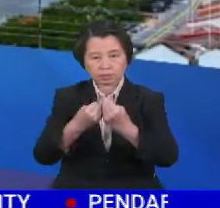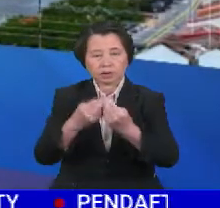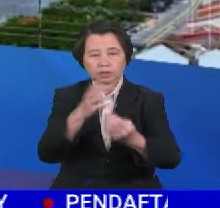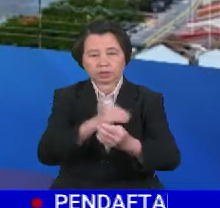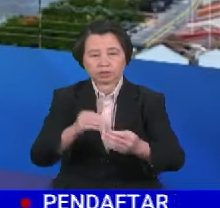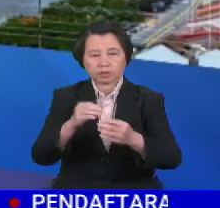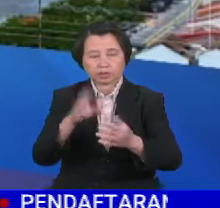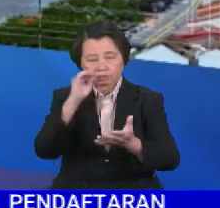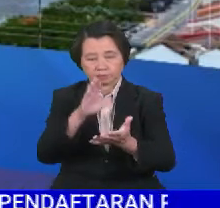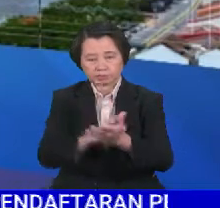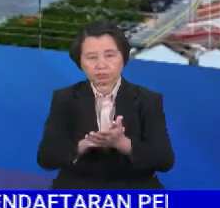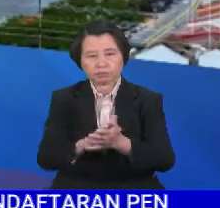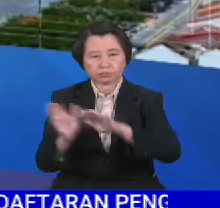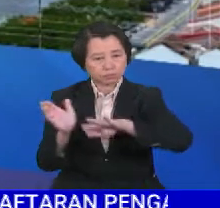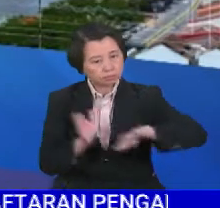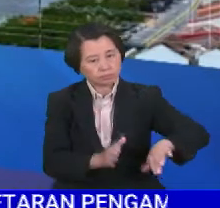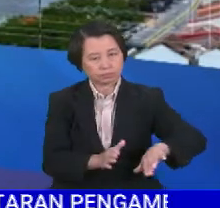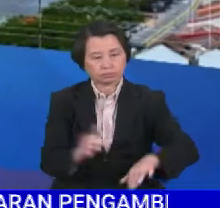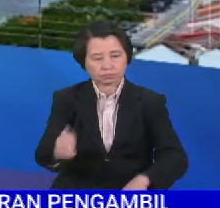perbedaan kepercayaan masing-masing